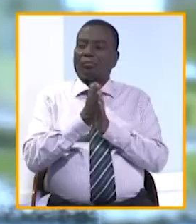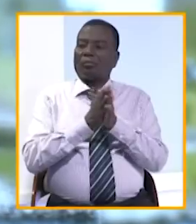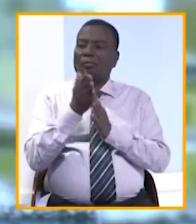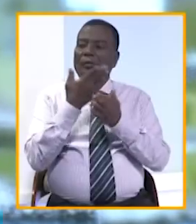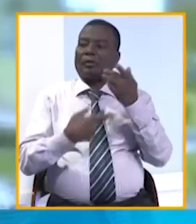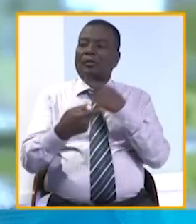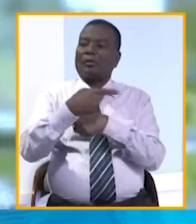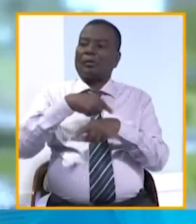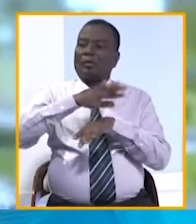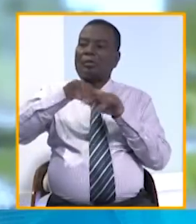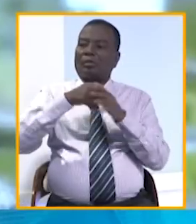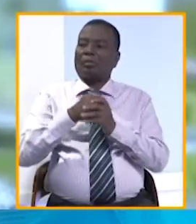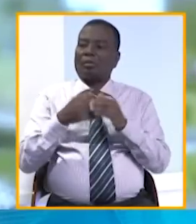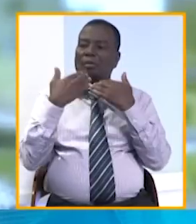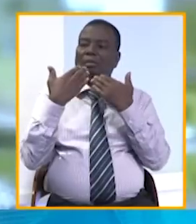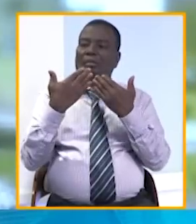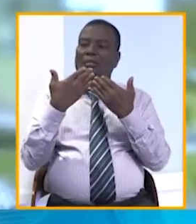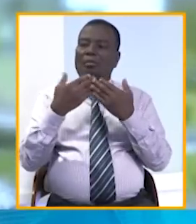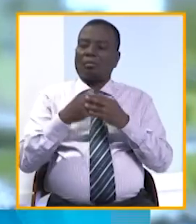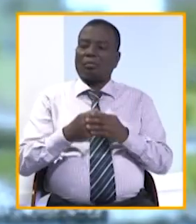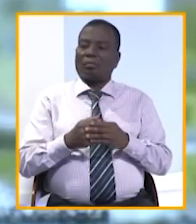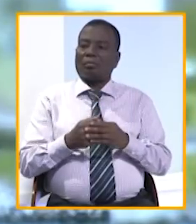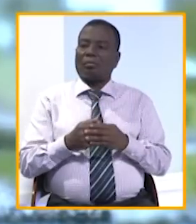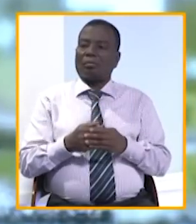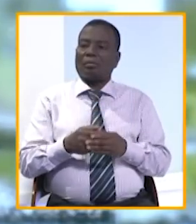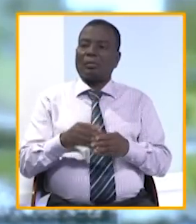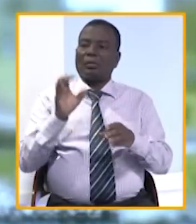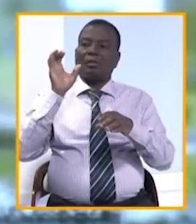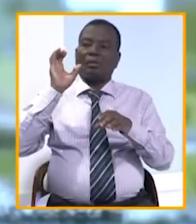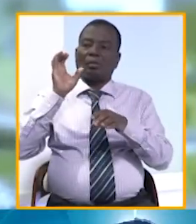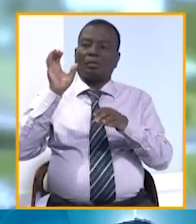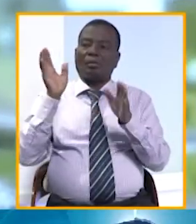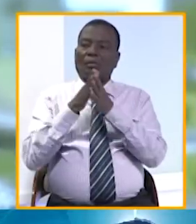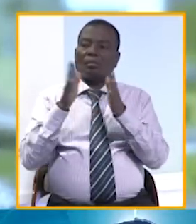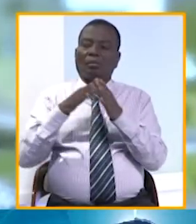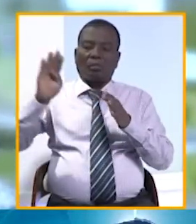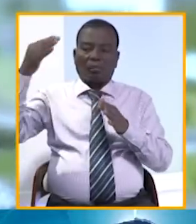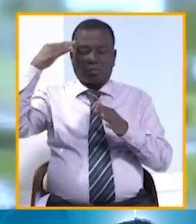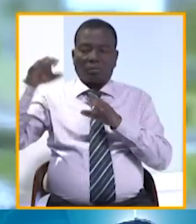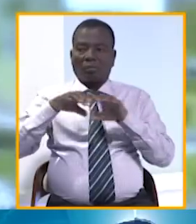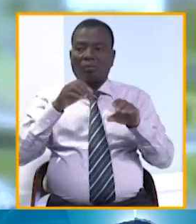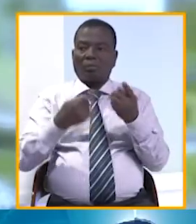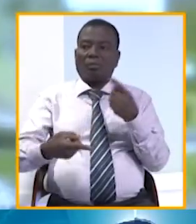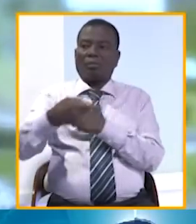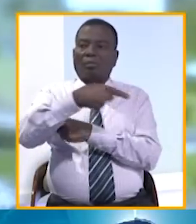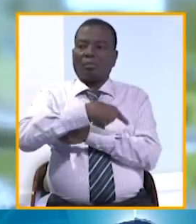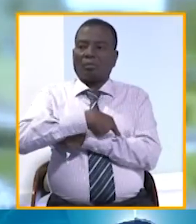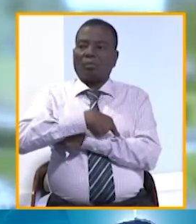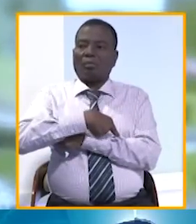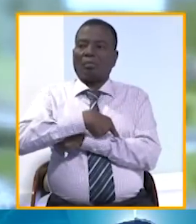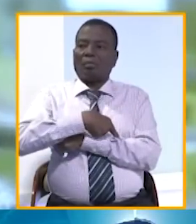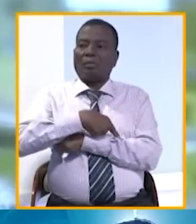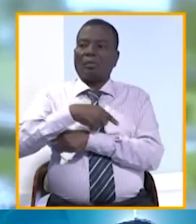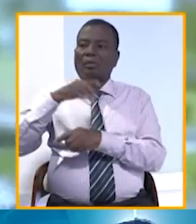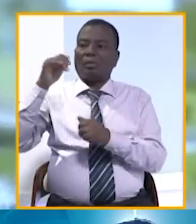Madame, Monsieur, bonjour. Merci de nous suivre. Un conseil des ministres se tient aujourd'hui au palais présidentiel. Conseil des ministres